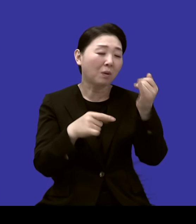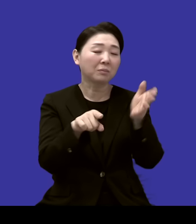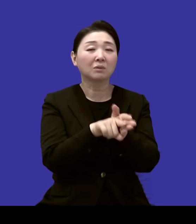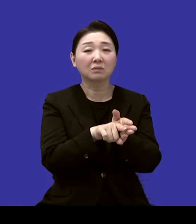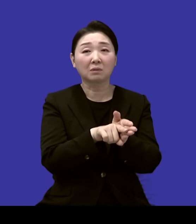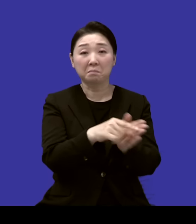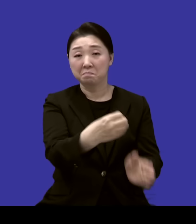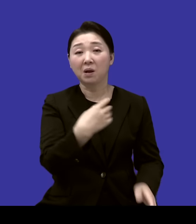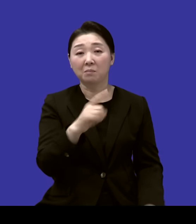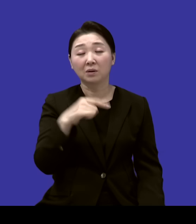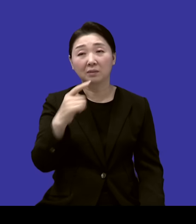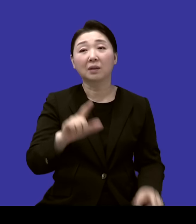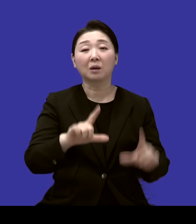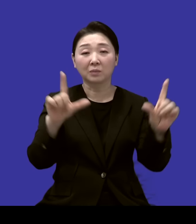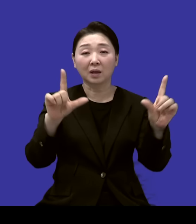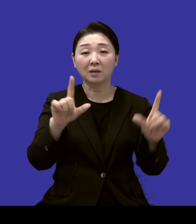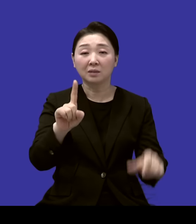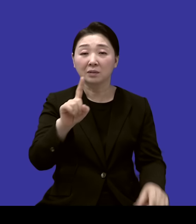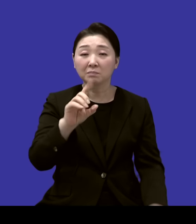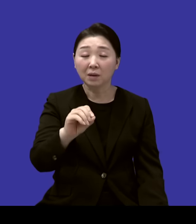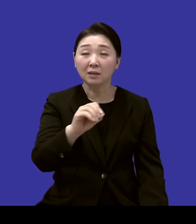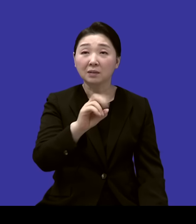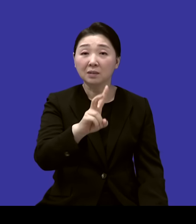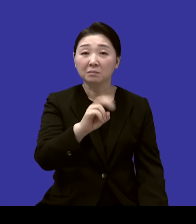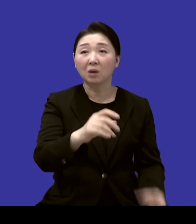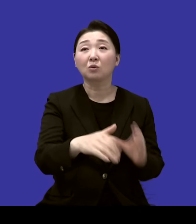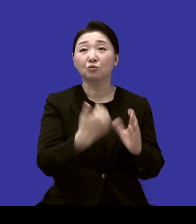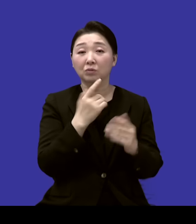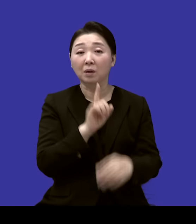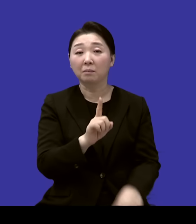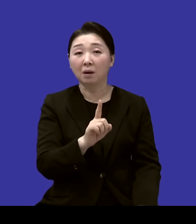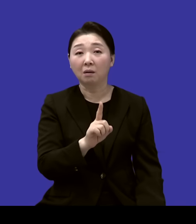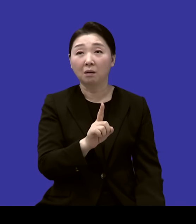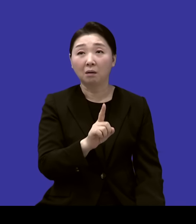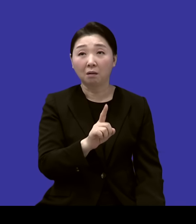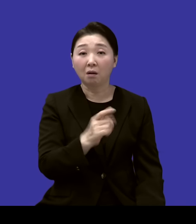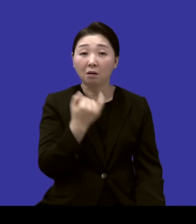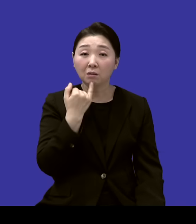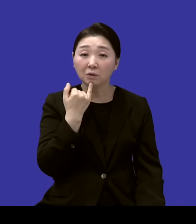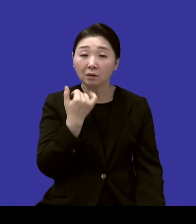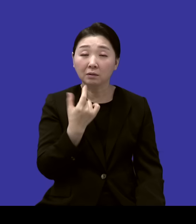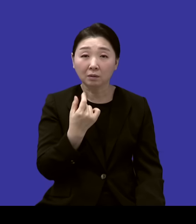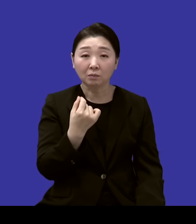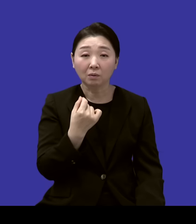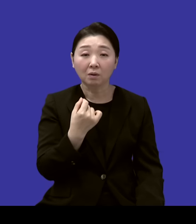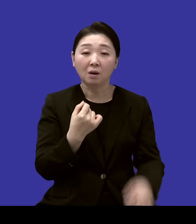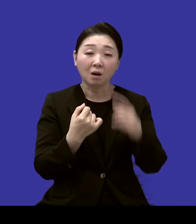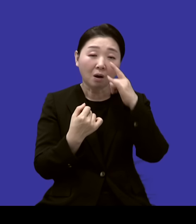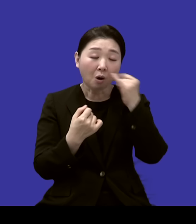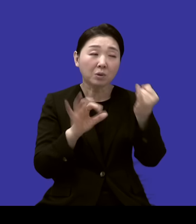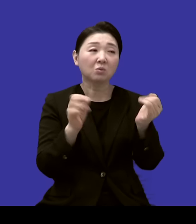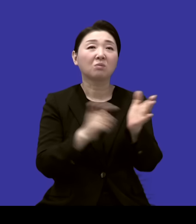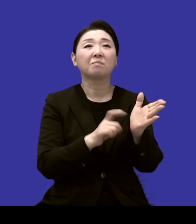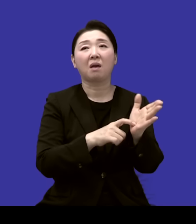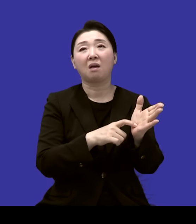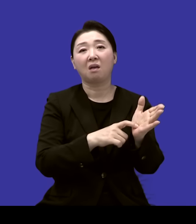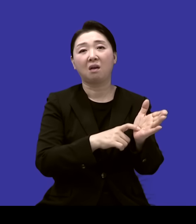저한테 말씀하신 게 다음날 10만 원, 20만 원 붙여서 줄게. 그래서 저는 그러면 괜찮고 어머니가 너무 급하다고